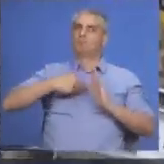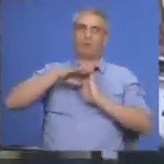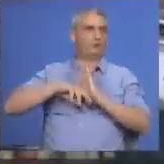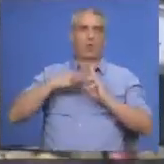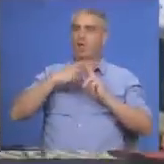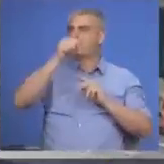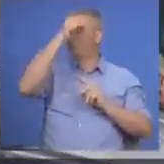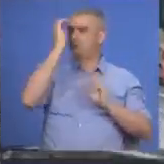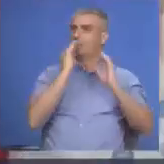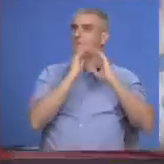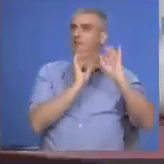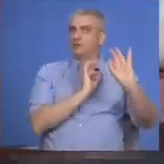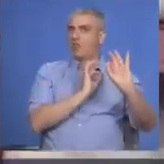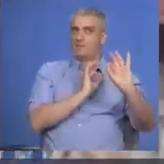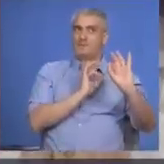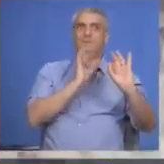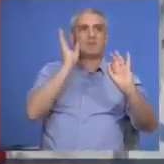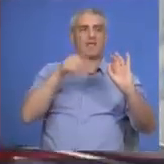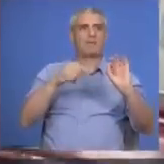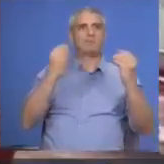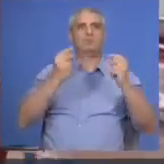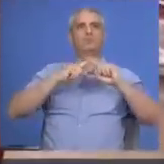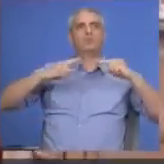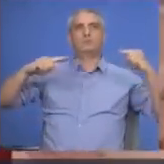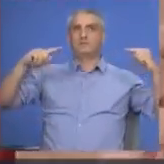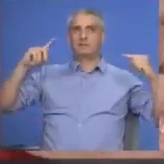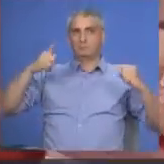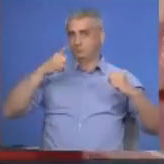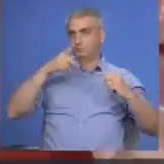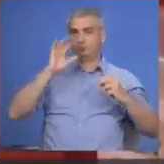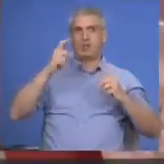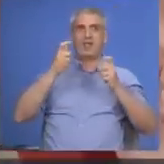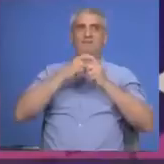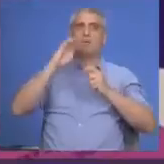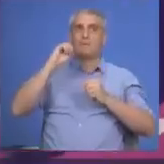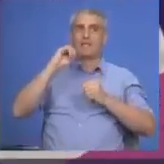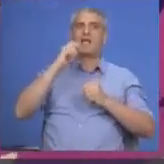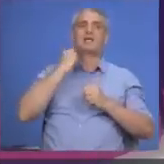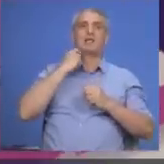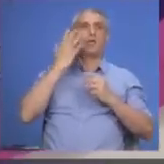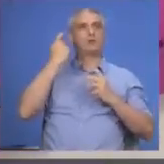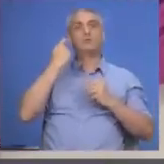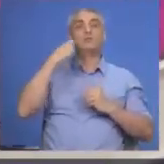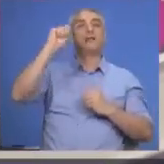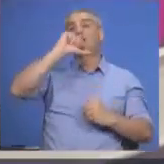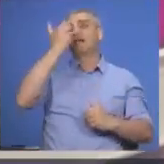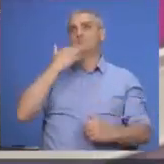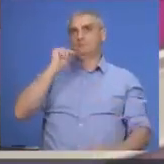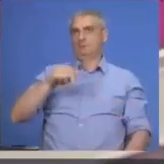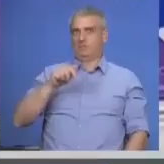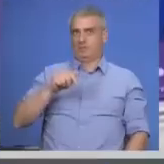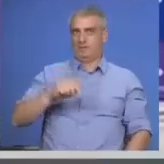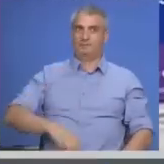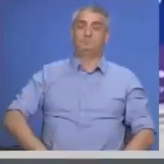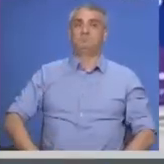את מותגי הבית שלהם, אלא גם את שאר המוצרים שתחת מגה ועינות ביטן היו מהיקרים בישראל.